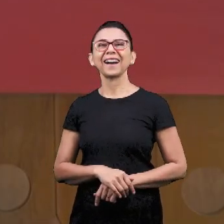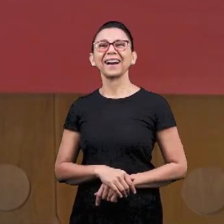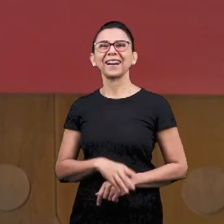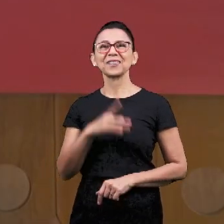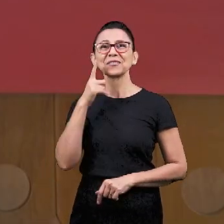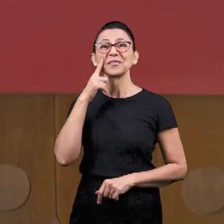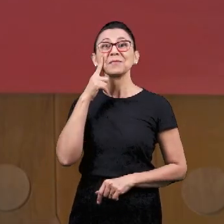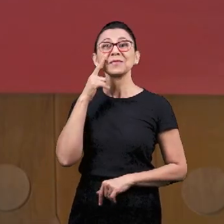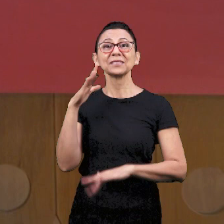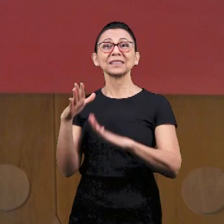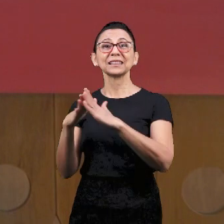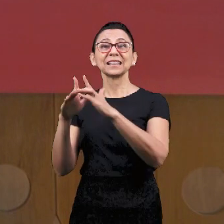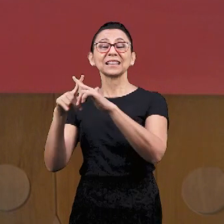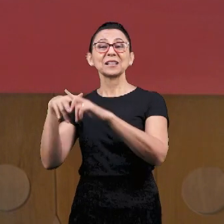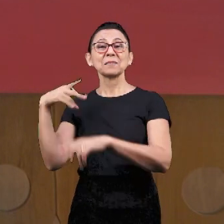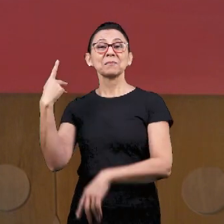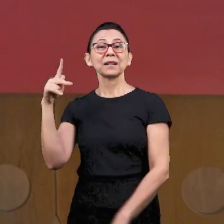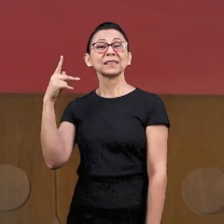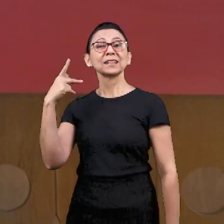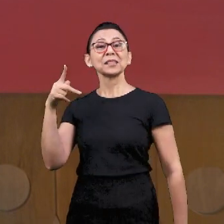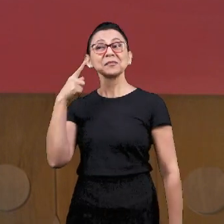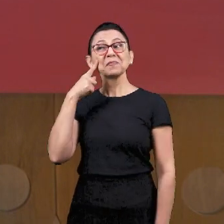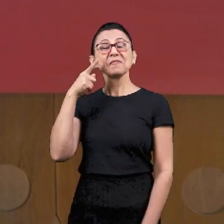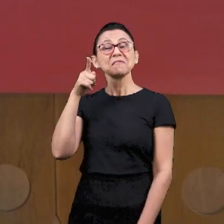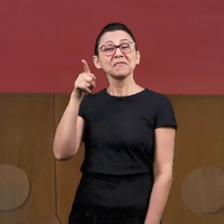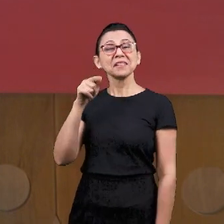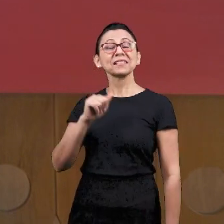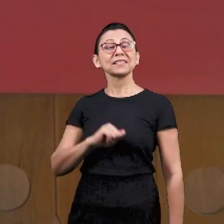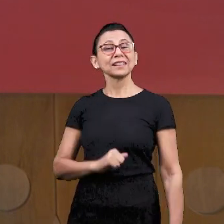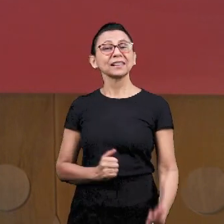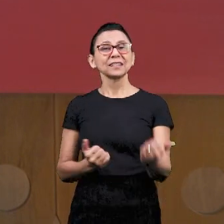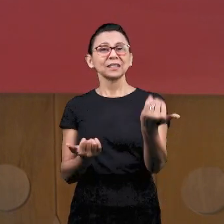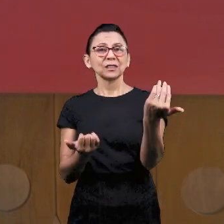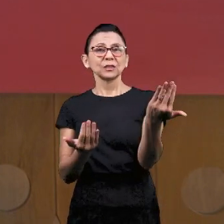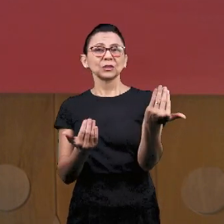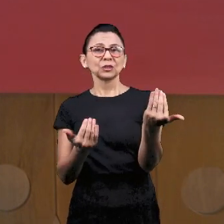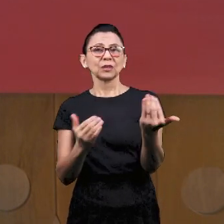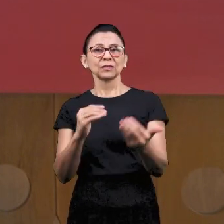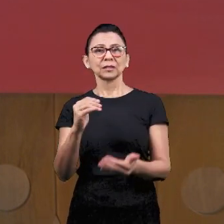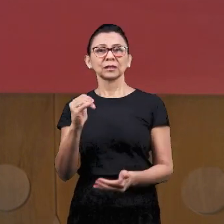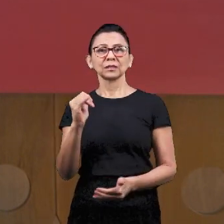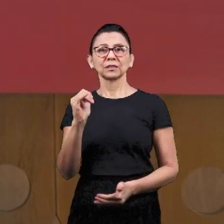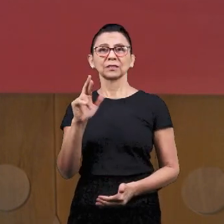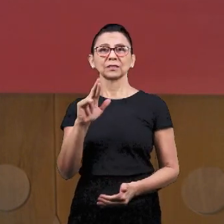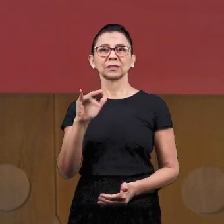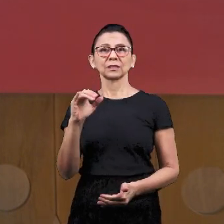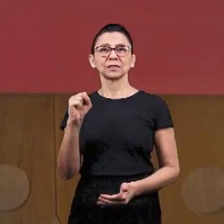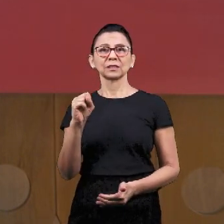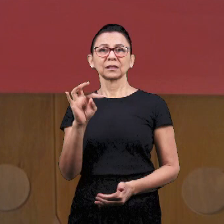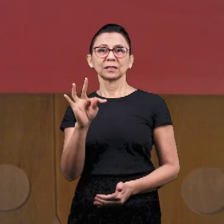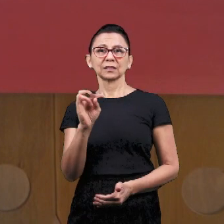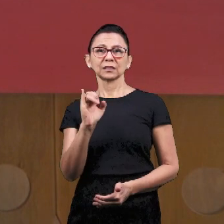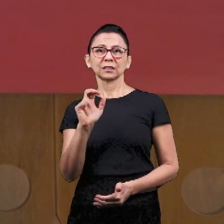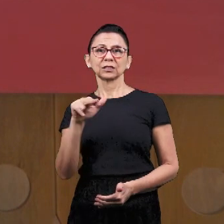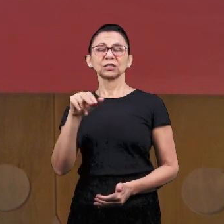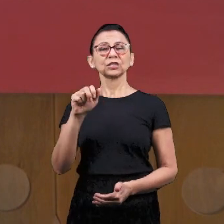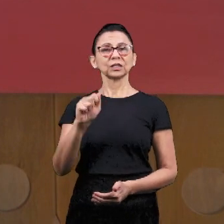en ascension au Paraguay. Le jeune homme Christian Belluto va répondre à